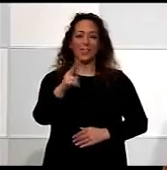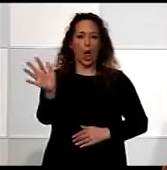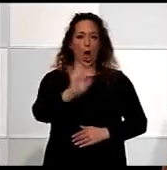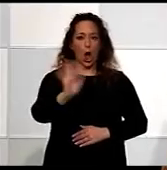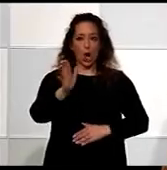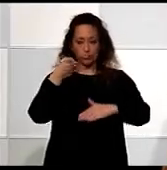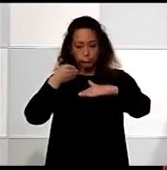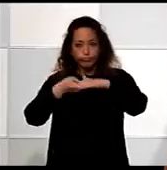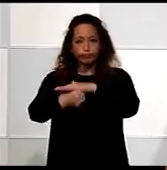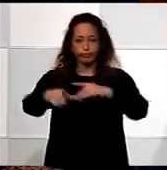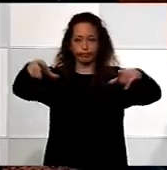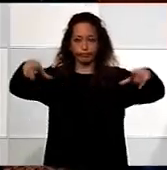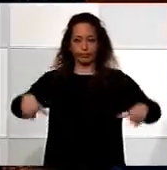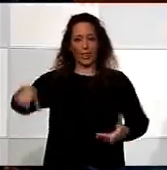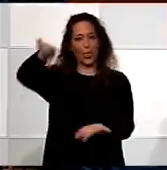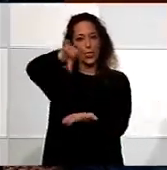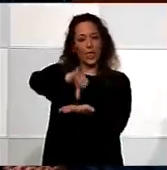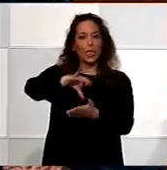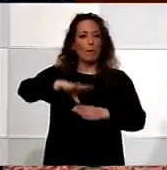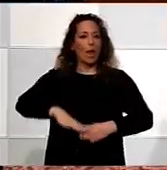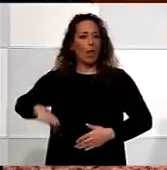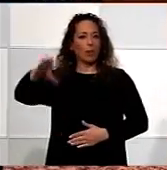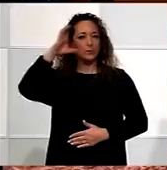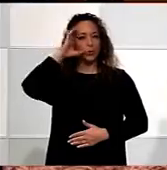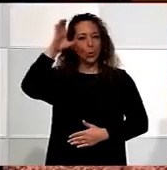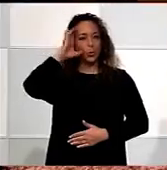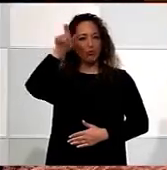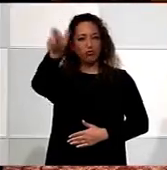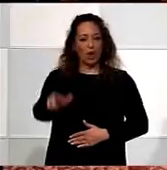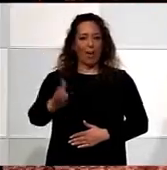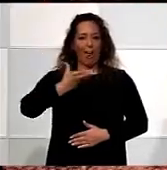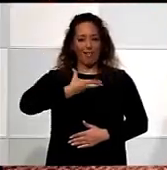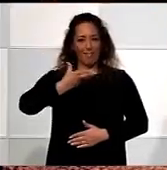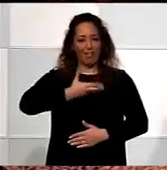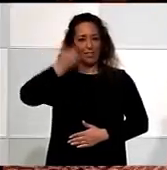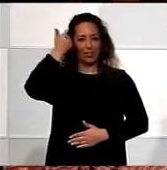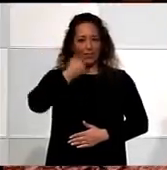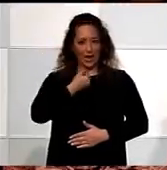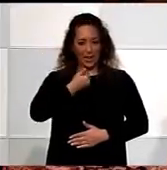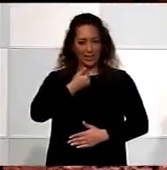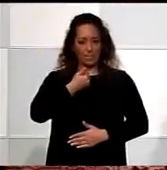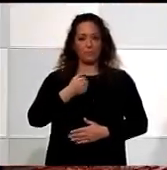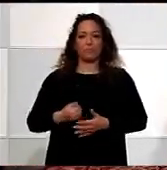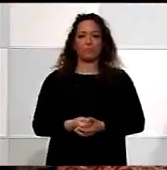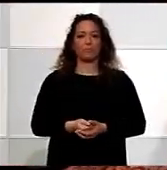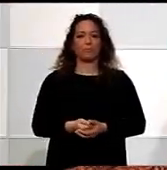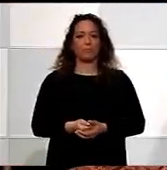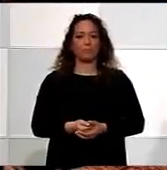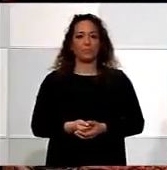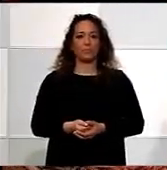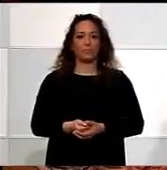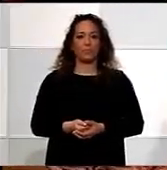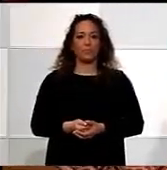de Plens al bell mig per escoltar a l'alcalde de Terrassa, que ens adreçarà unes paraules. L'escoltem.